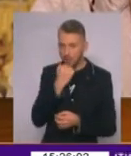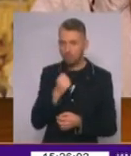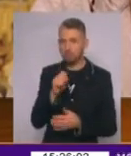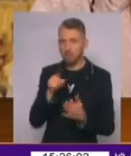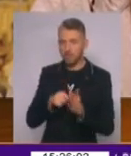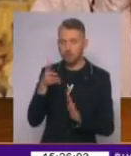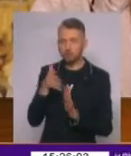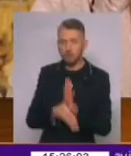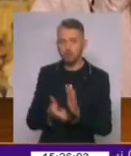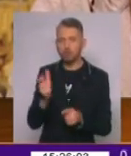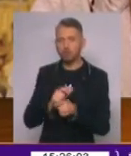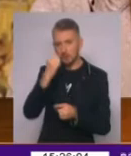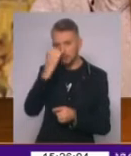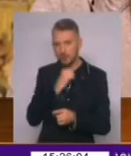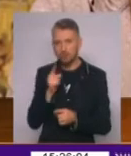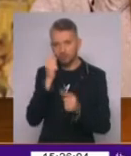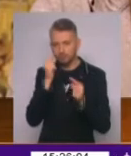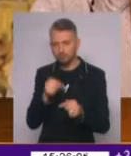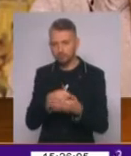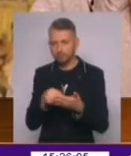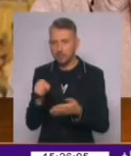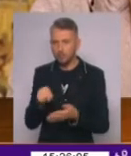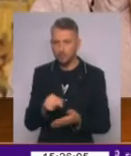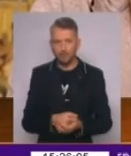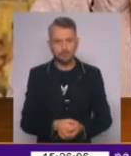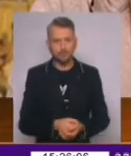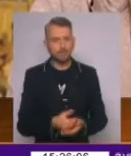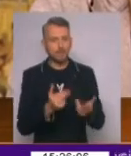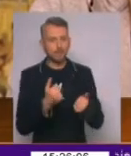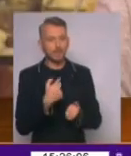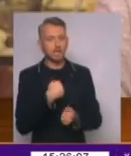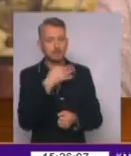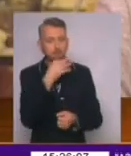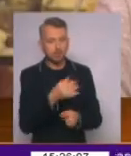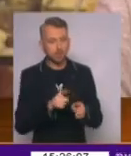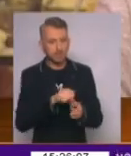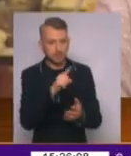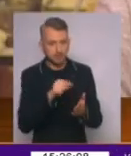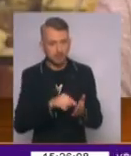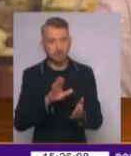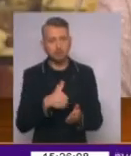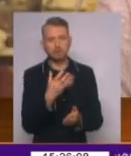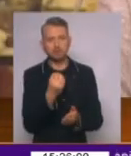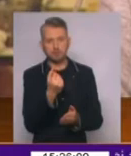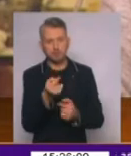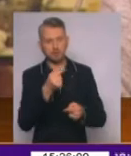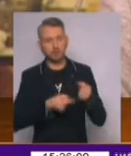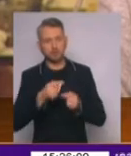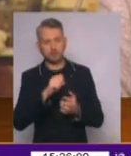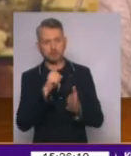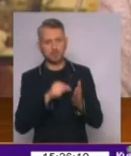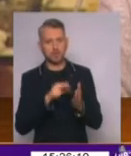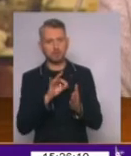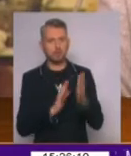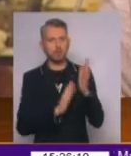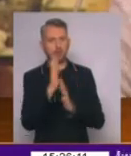зрозуміле. Дуже дякую, що робите акцент саме на цьому. Прошу. Так, я тоді відповім на це запитання, а потім ще трошки повернусь на питання ботанічного